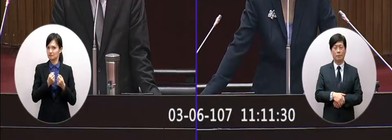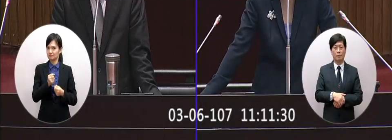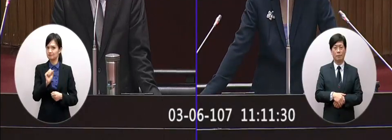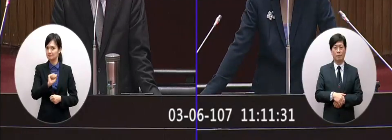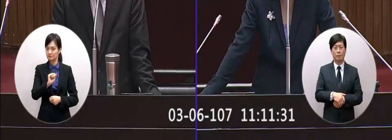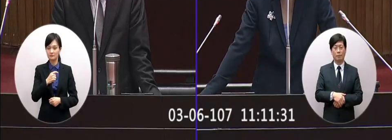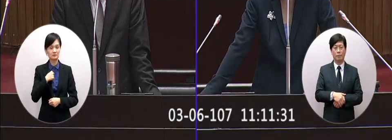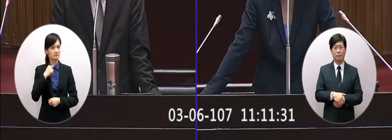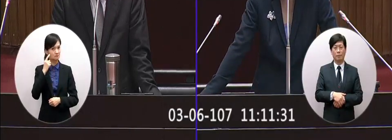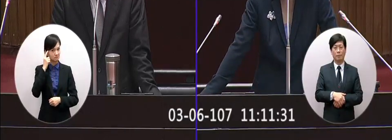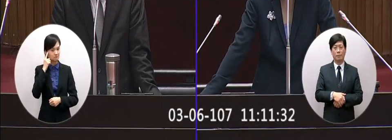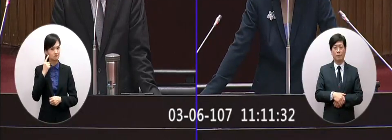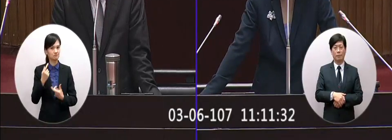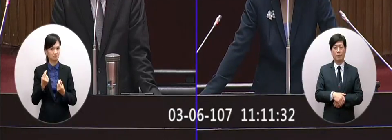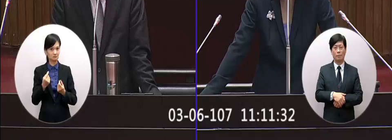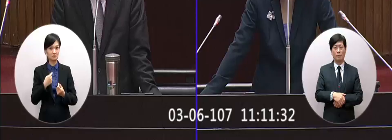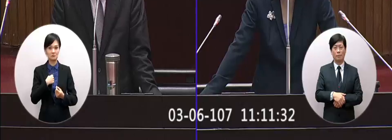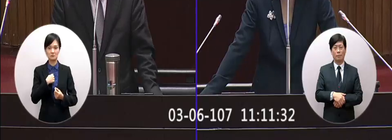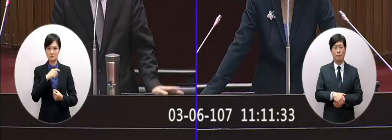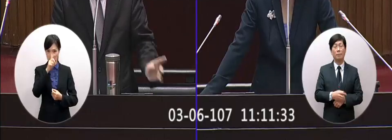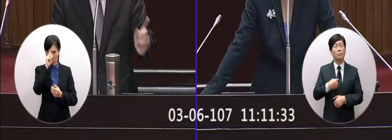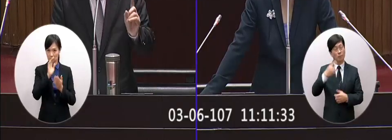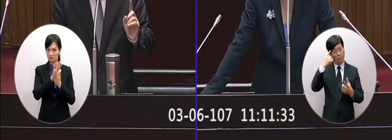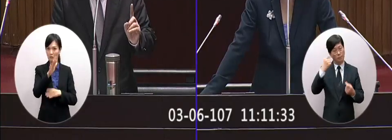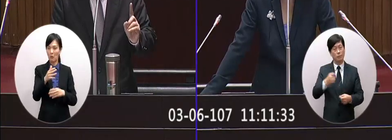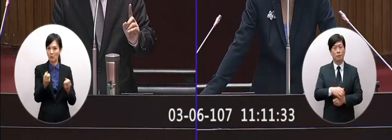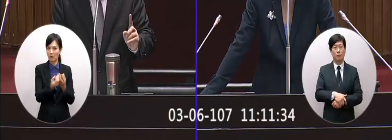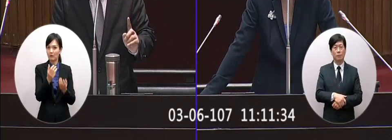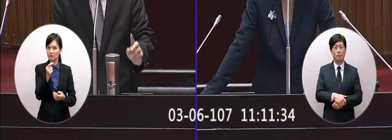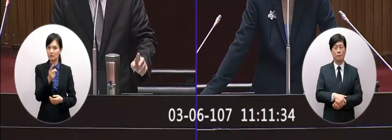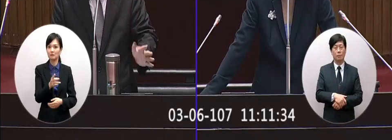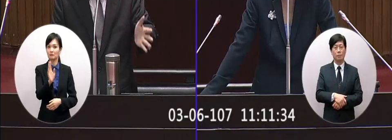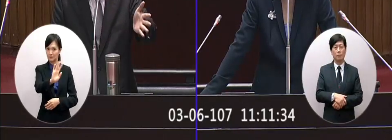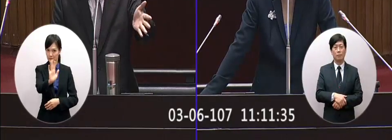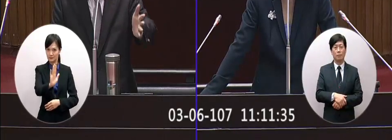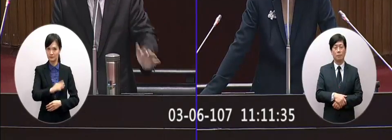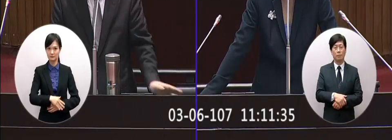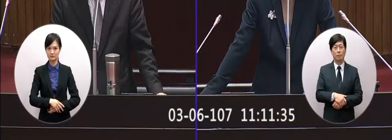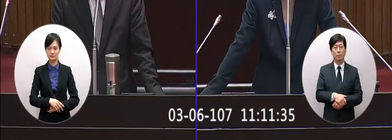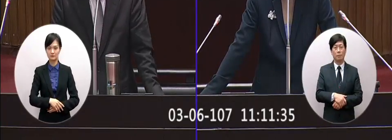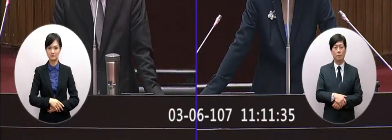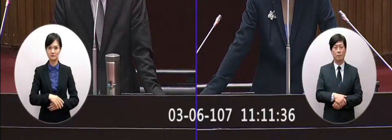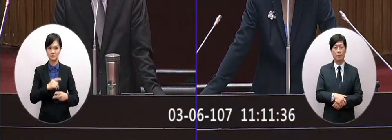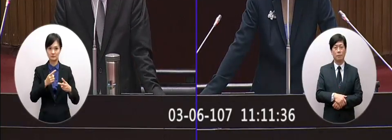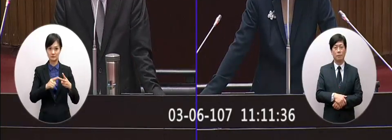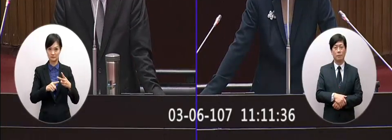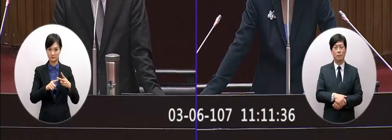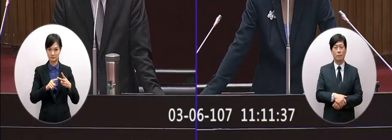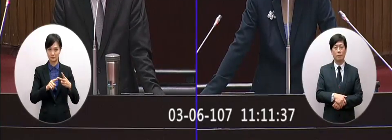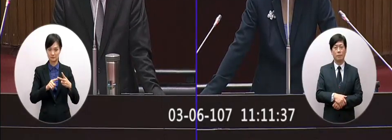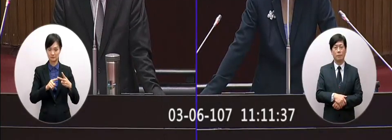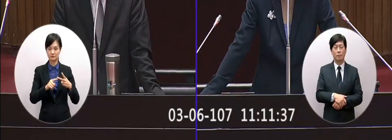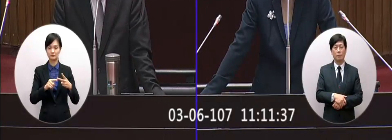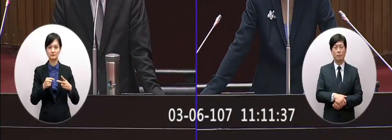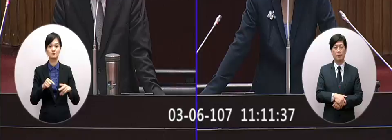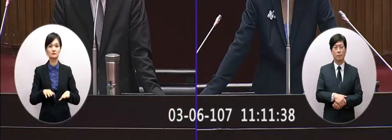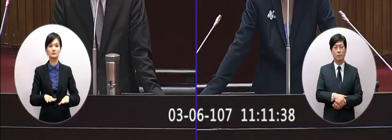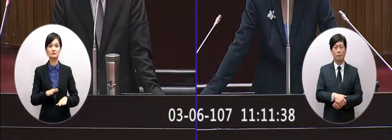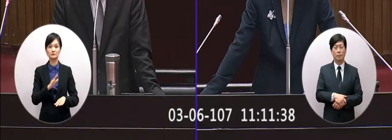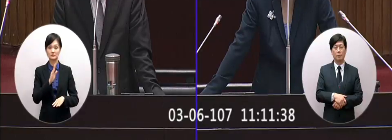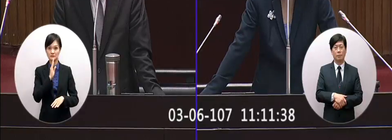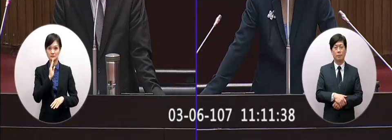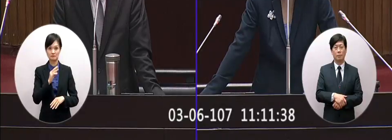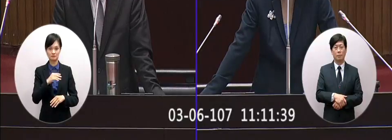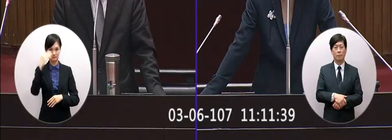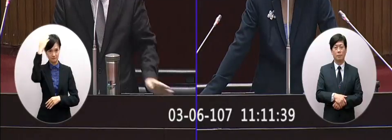希望这种事情以后不要再发生。 我同意， 那第一个时间呢，因为这是属于那个郑文灿郑市长